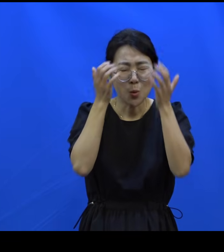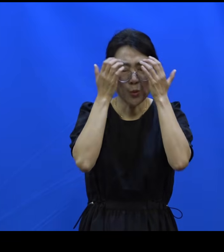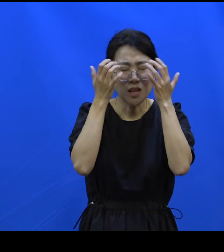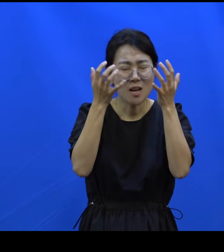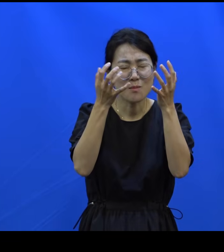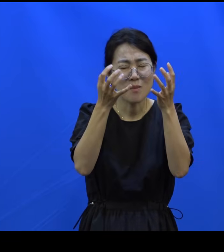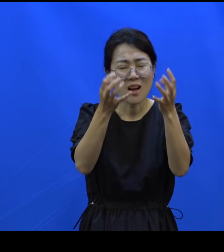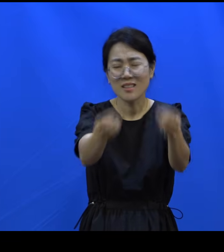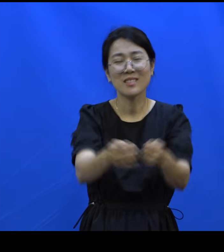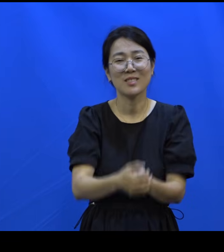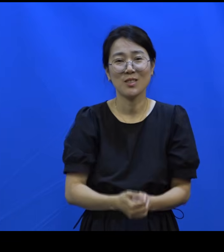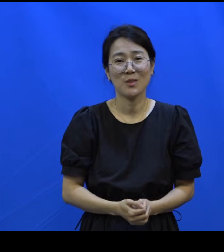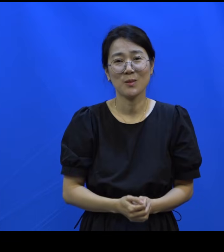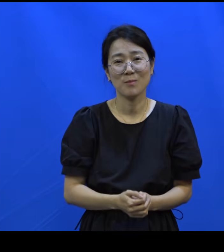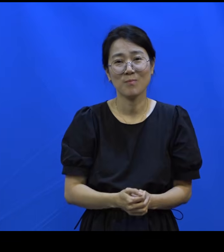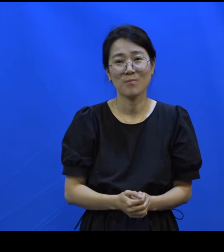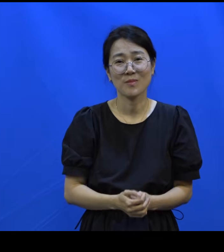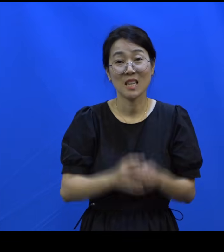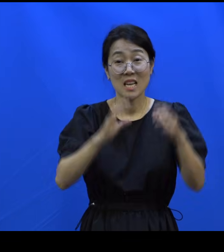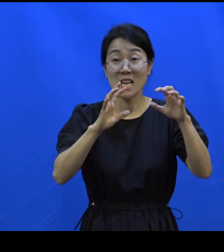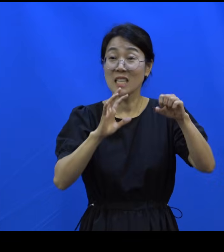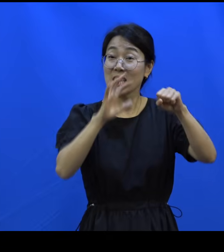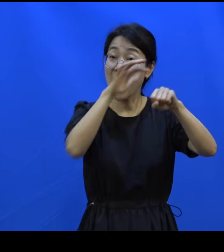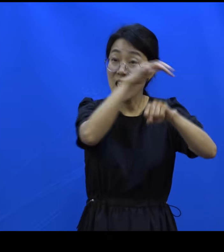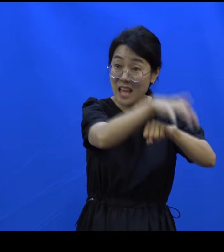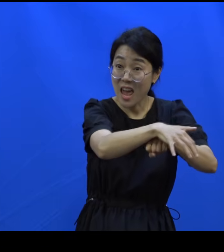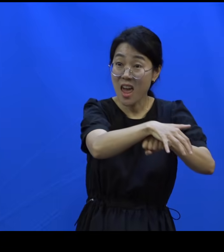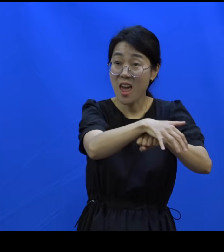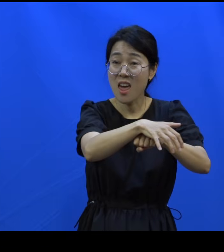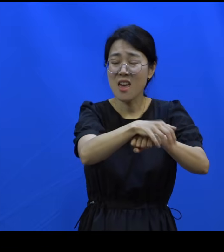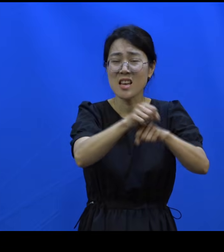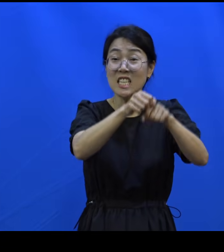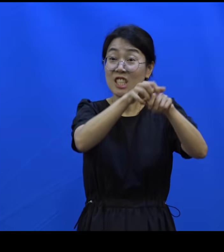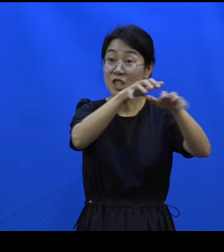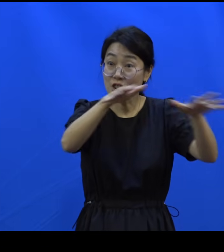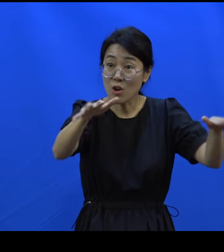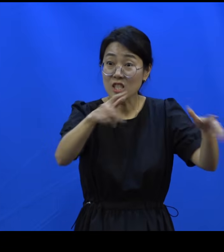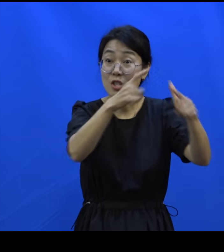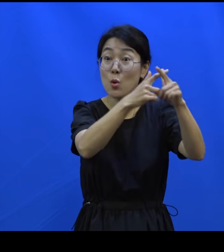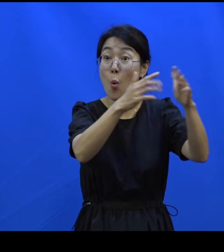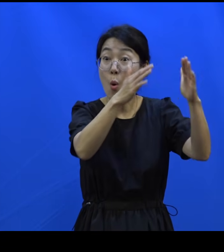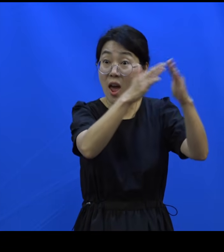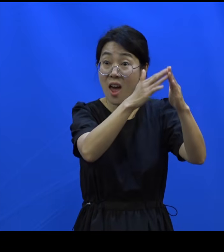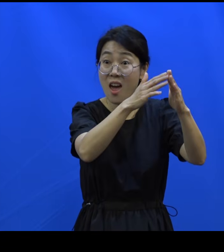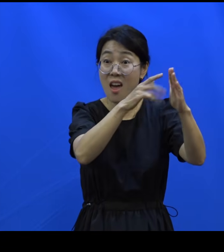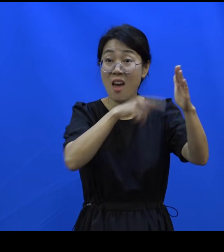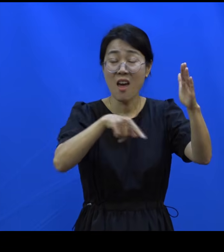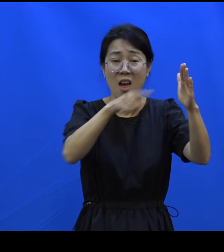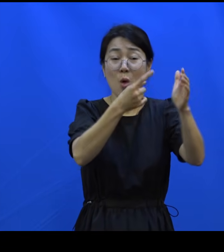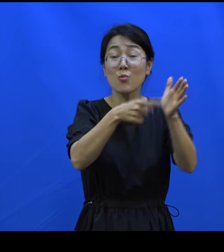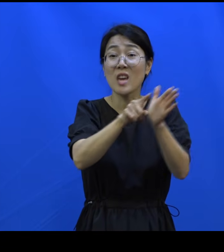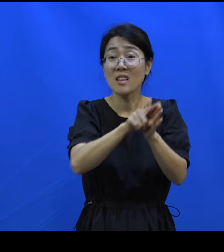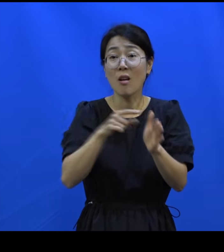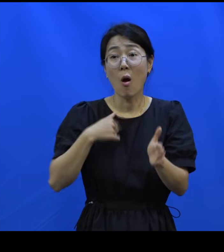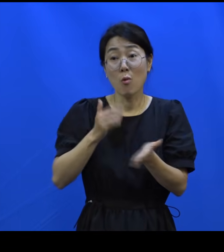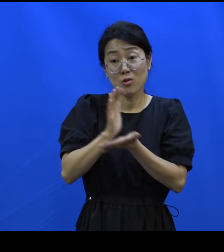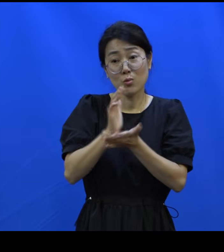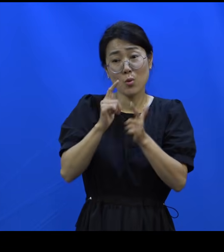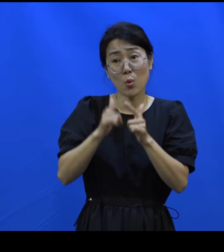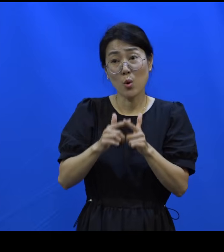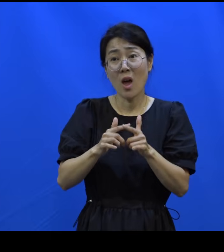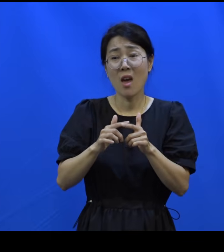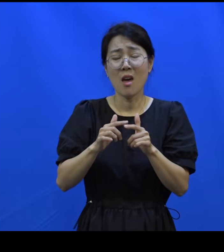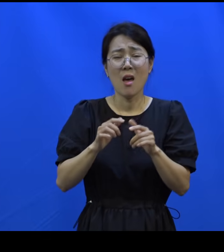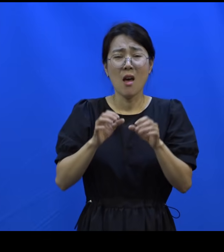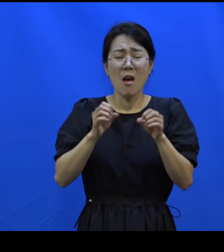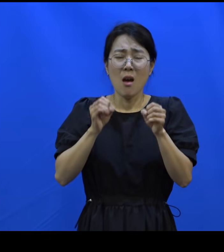한인교회를 품고, 세계교회를 품었어요. 여러분, 주님의 이름으로 모인 교회들을 사랑하고 품고 섬기는 일을 지속적으로 했습니다. 지금도 농어촌교회,